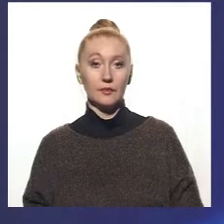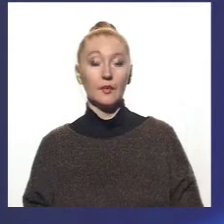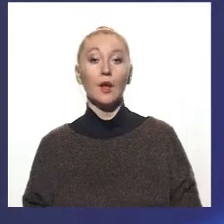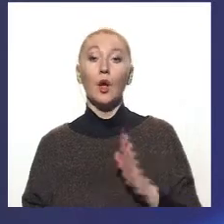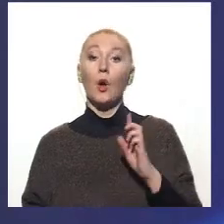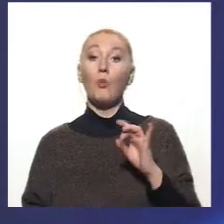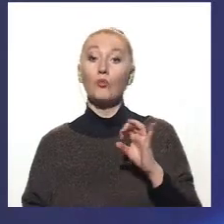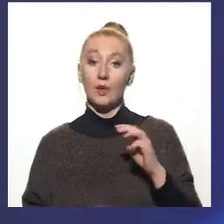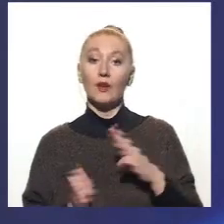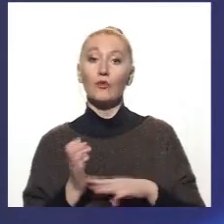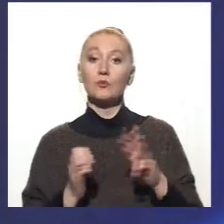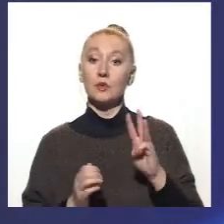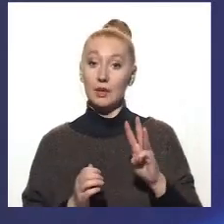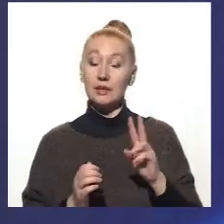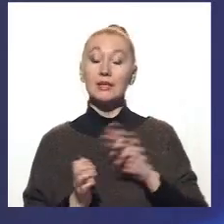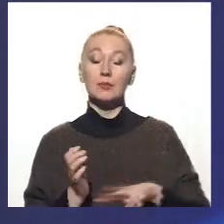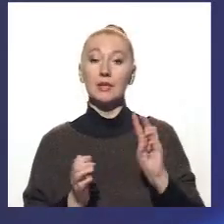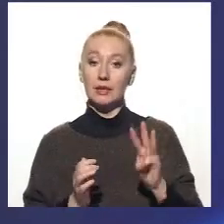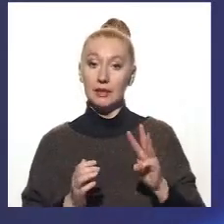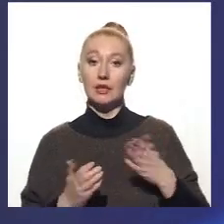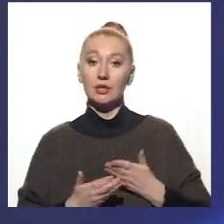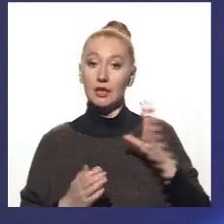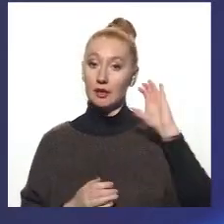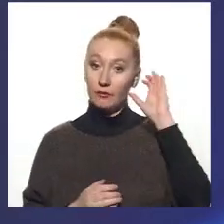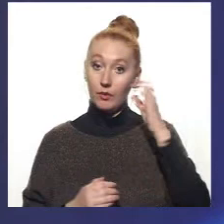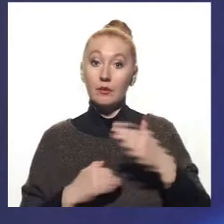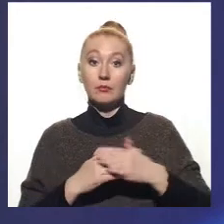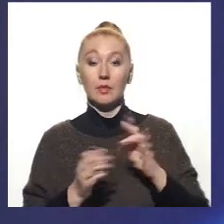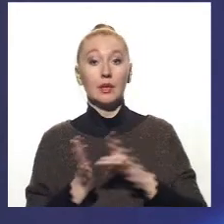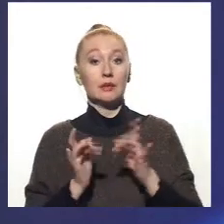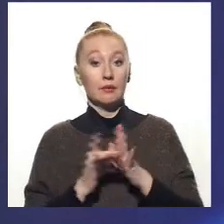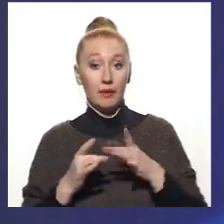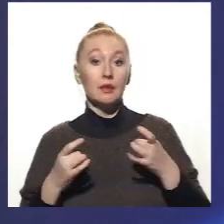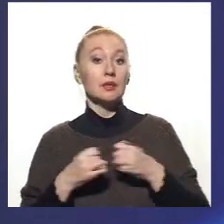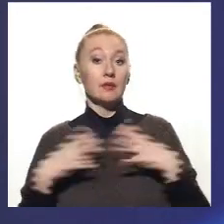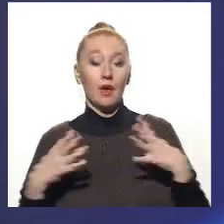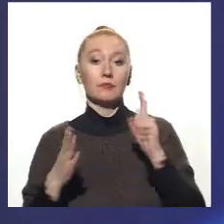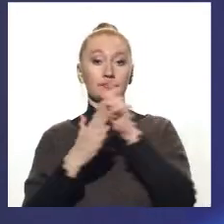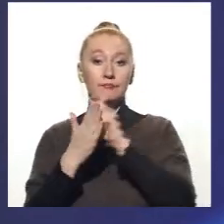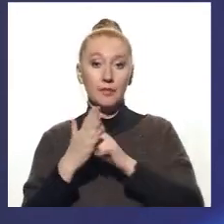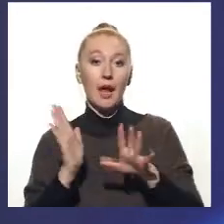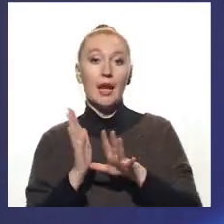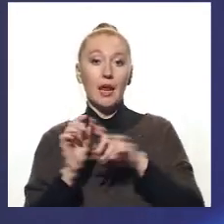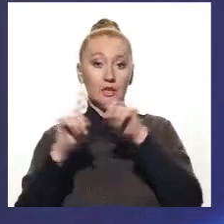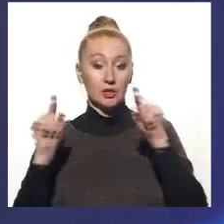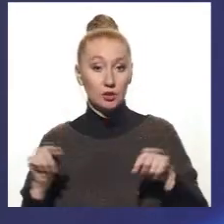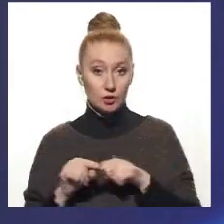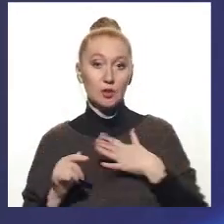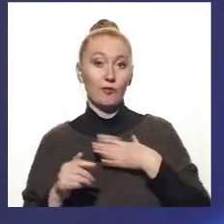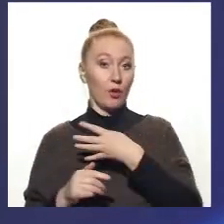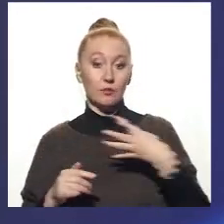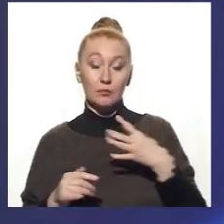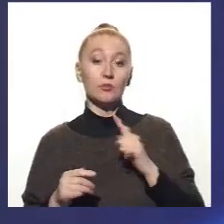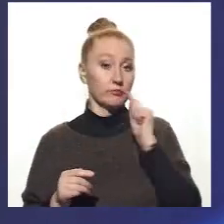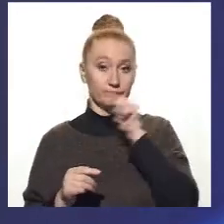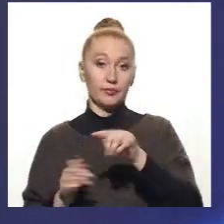Володимир Бондар, 73-річний мешканець Кривого Рогу, напередодні Різдвяних свят заварив електрощитову на своєму поверсі. За словами чоловіка, перекрив